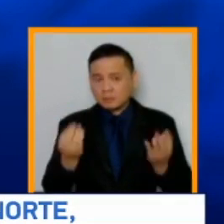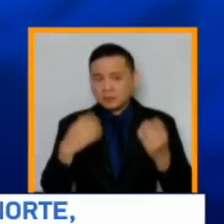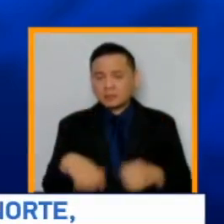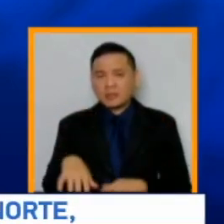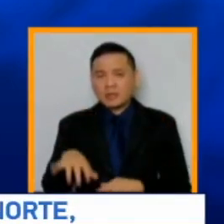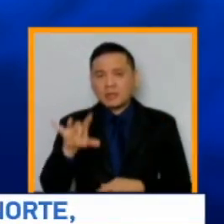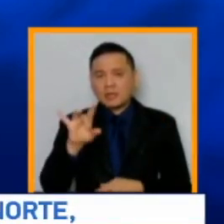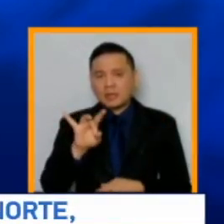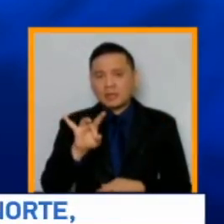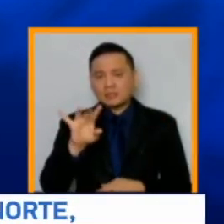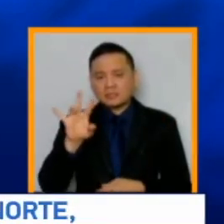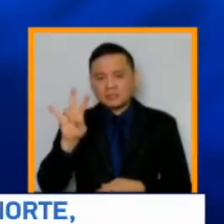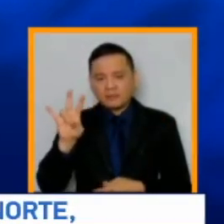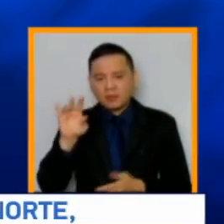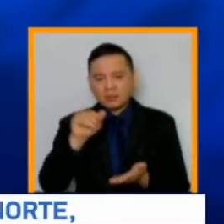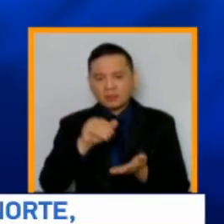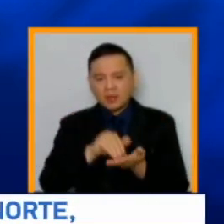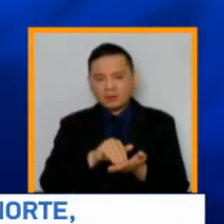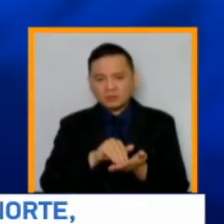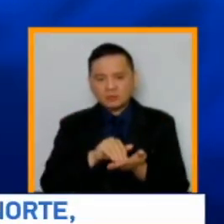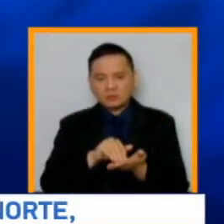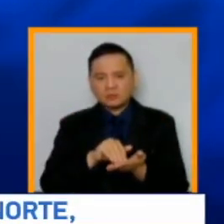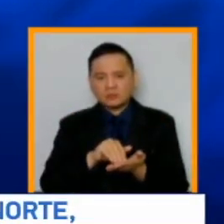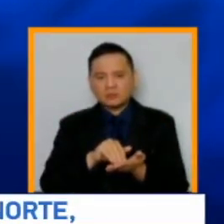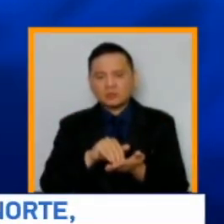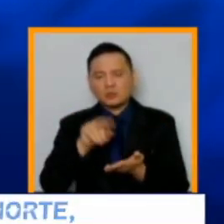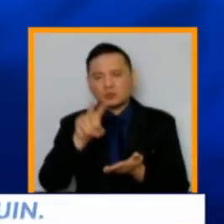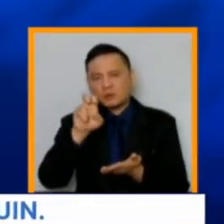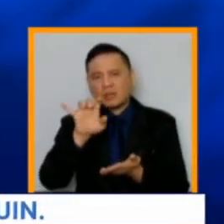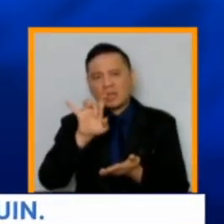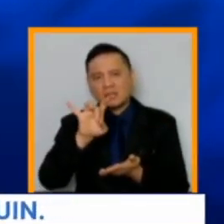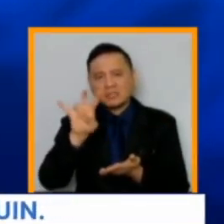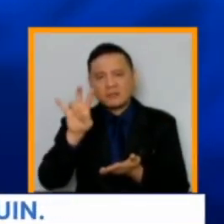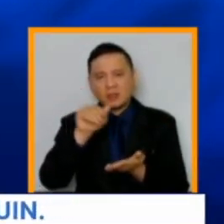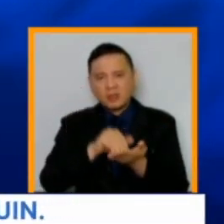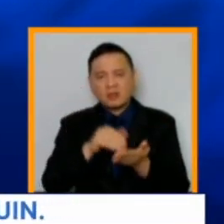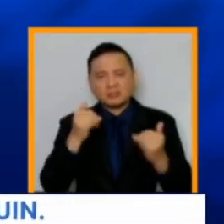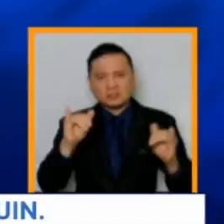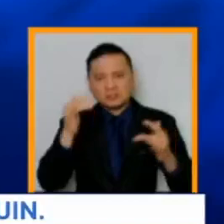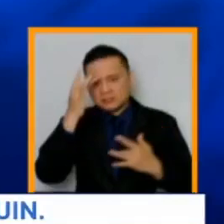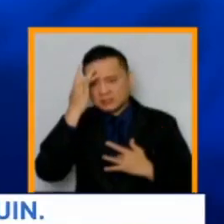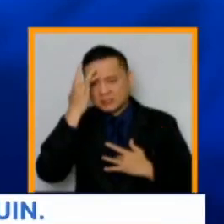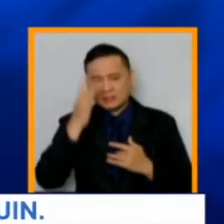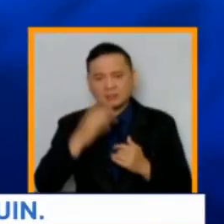287,856. Ikatlong pinakamataas naman mula nang magka-pandemic ang mga bagong kaso ng